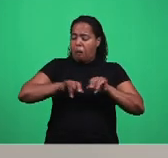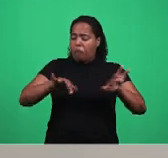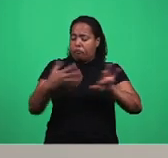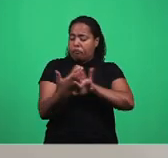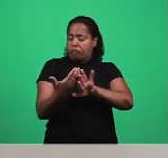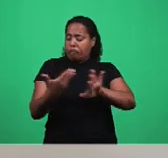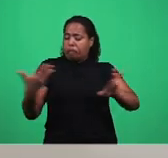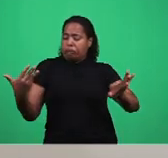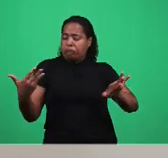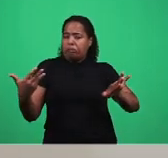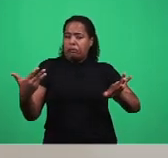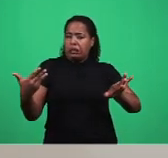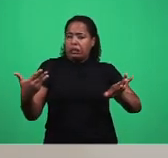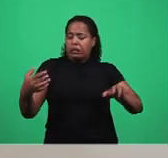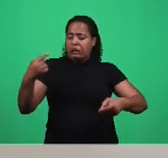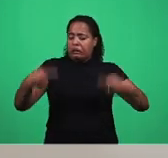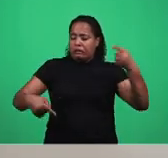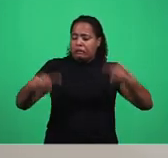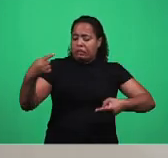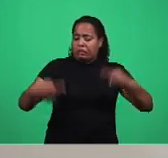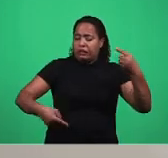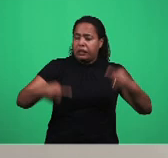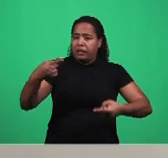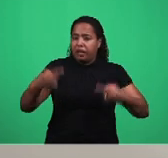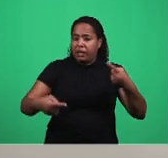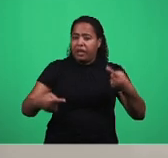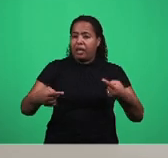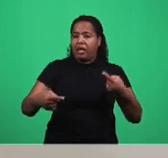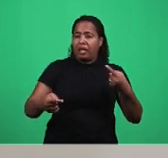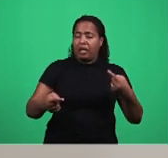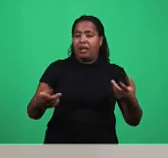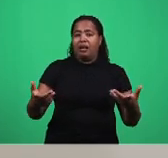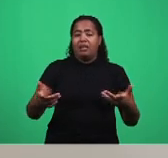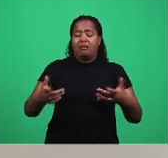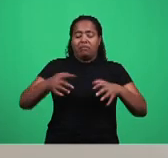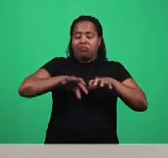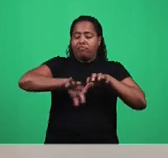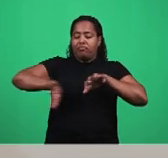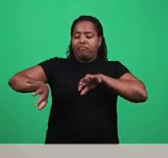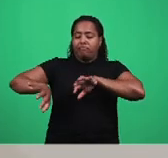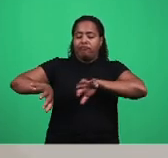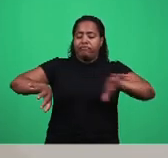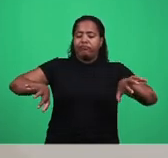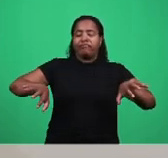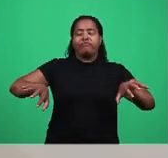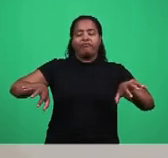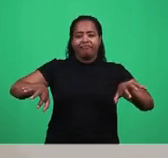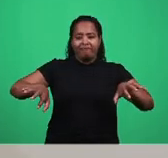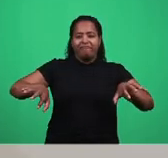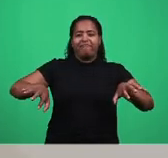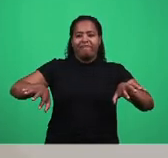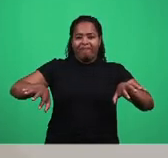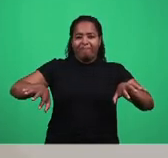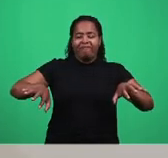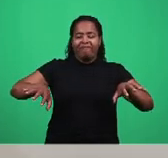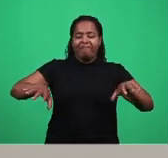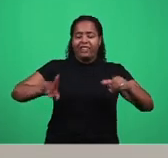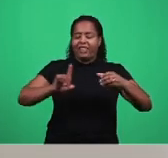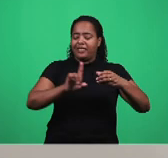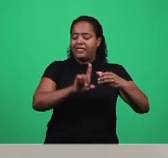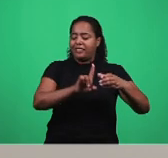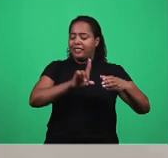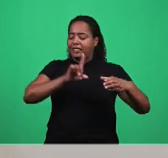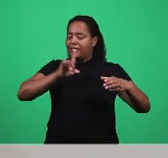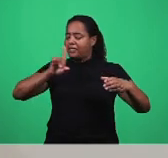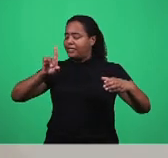personne ne va se comprendre, un va d'un côté, l'autre de l'autre. C'est l'homme qui vit de manière isolée, en comprenant que